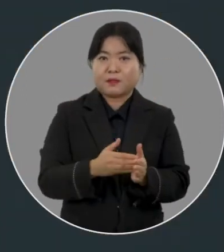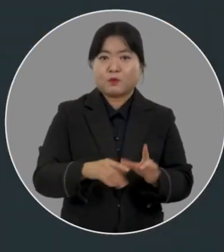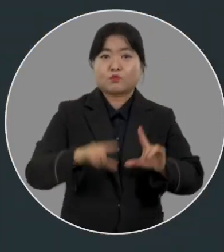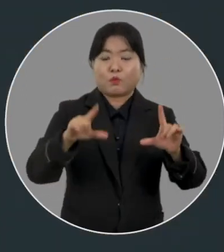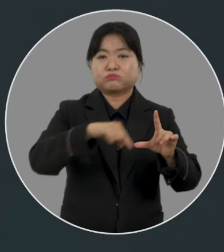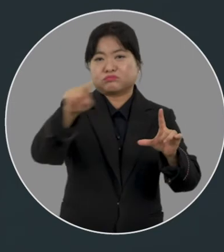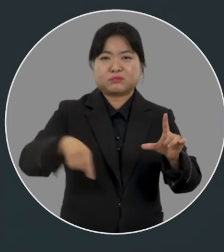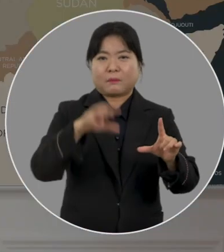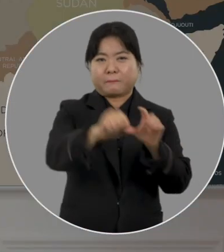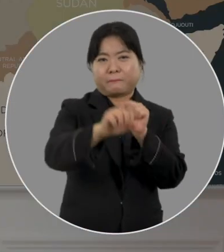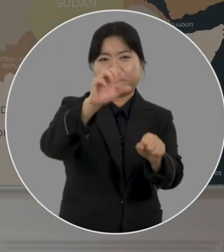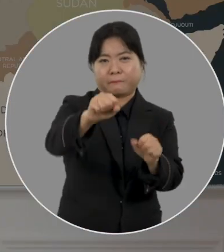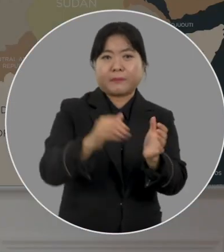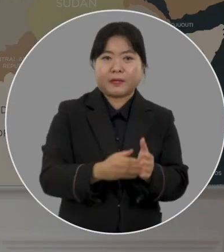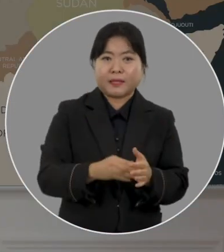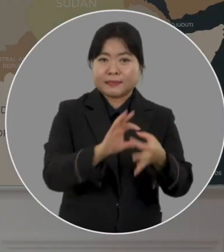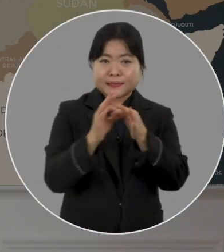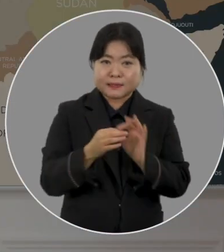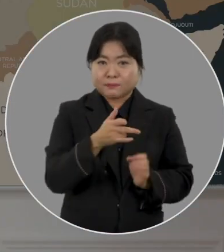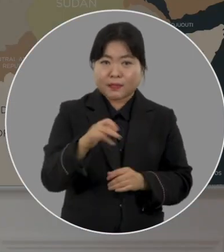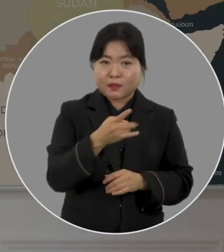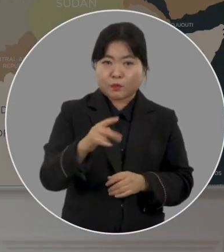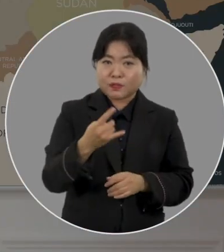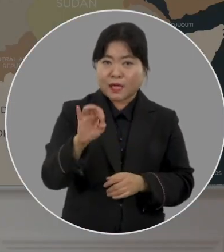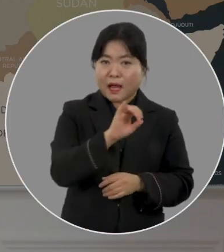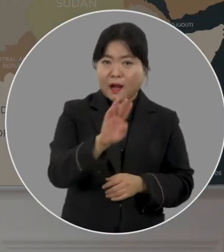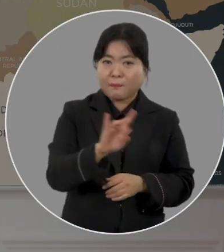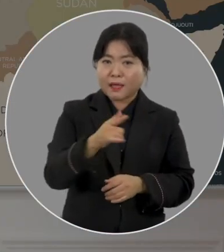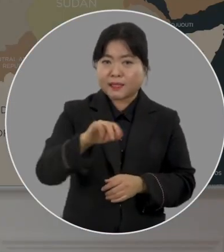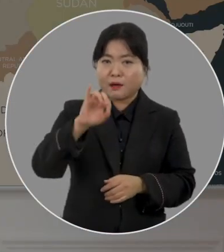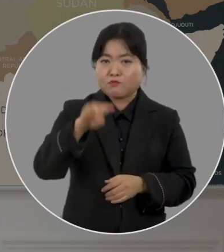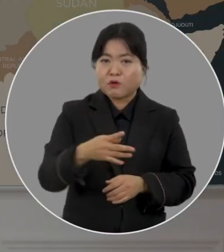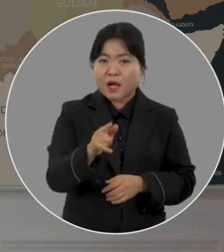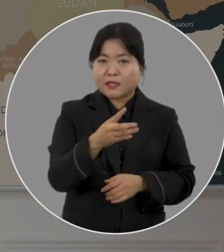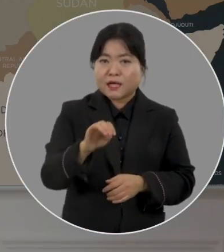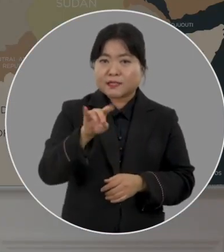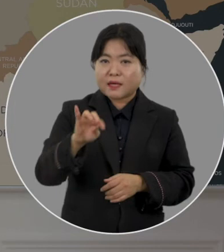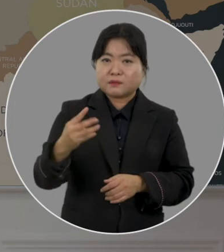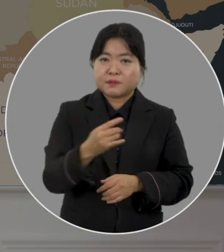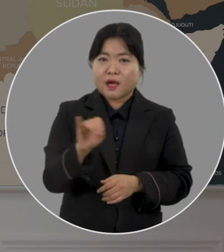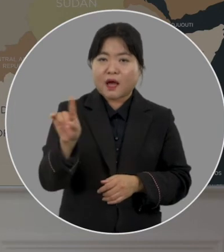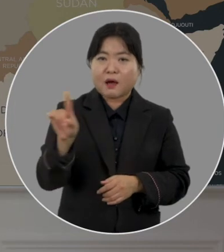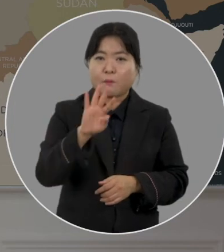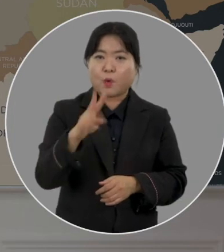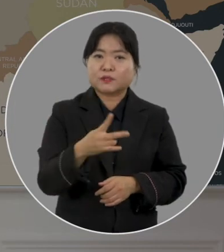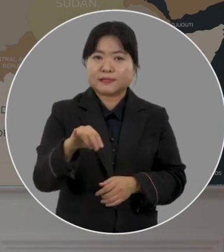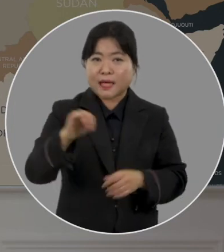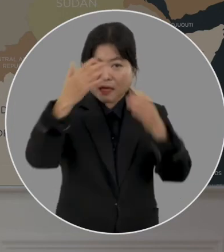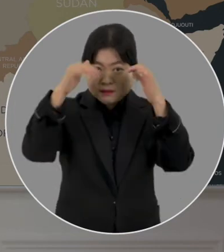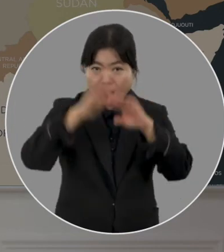동부전선이 뚫리죠. 그리스, 마케도니아, 알바니아, 불가리아, 세르비아, 보스니아가